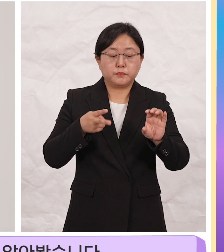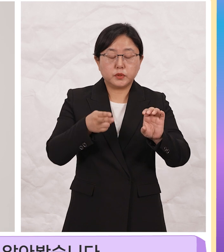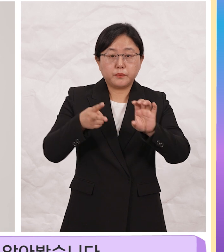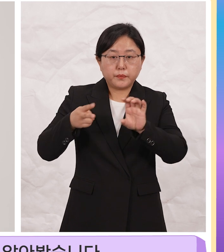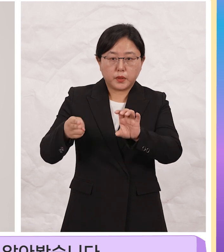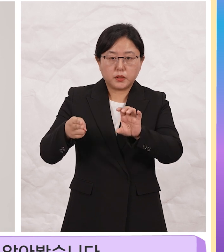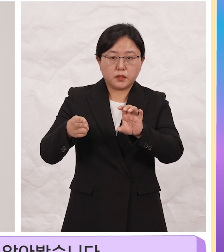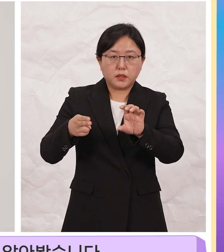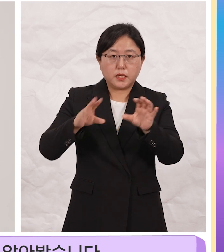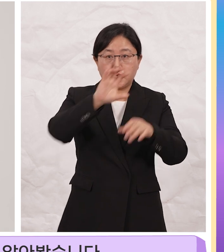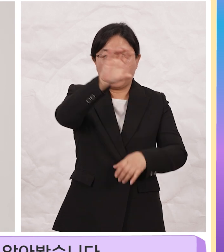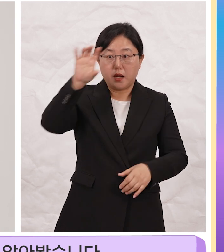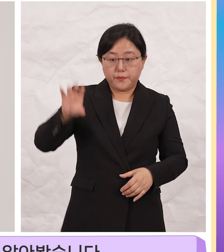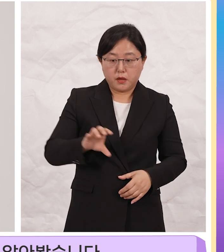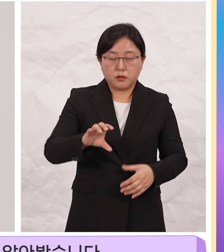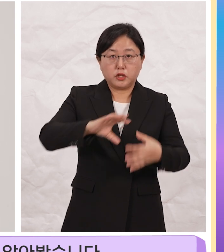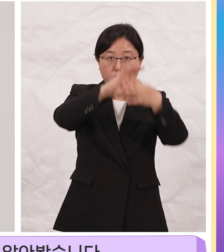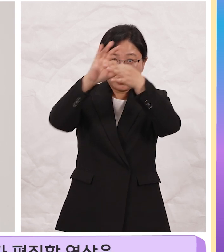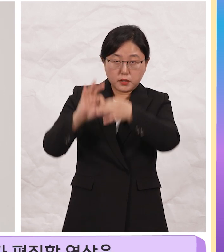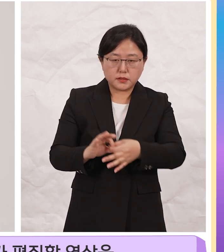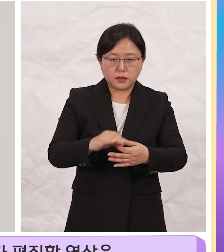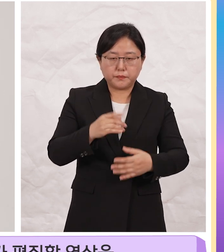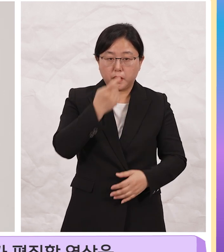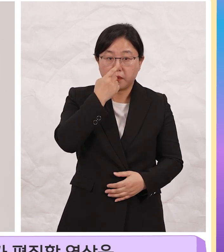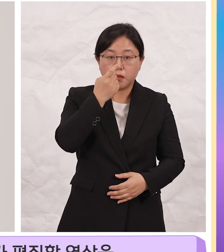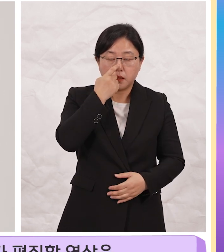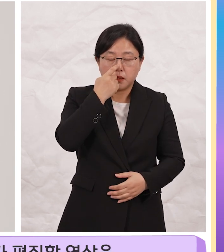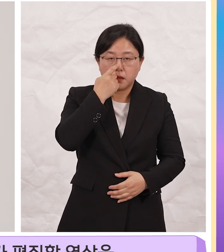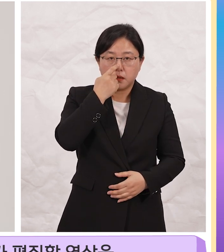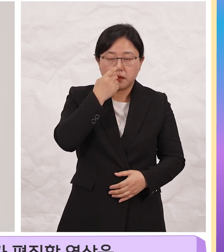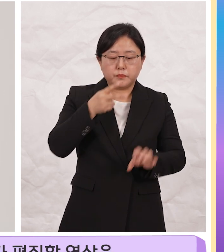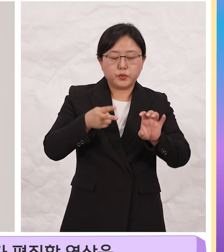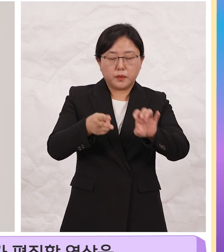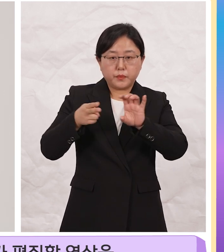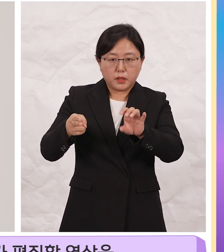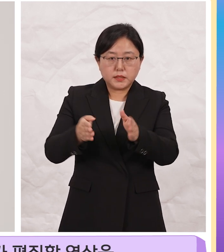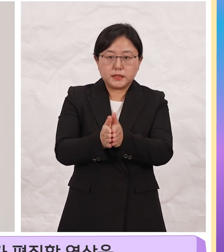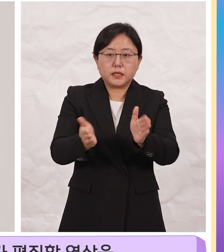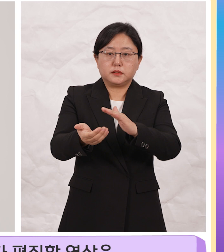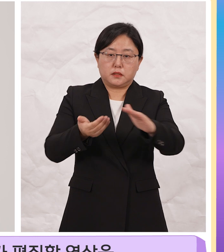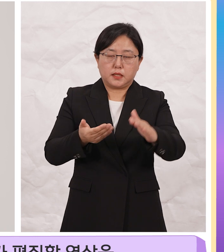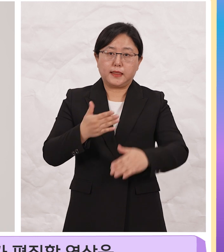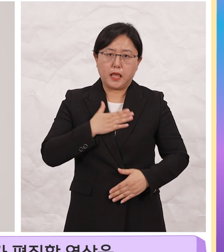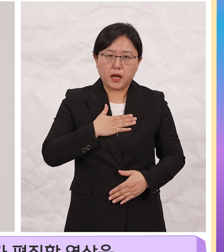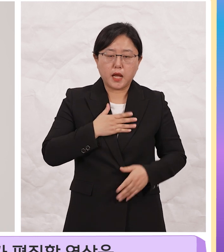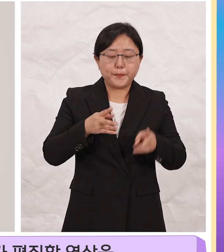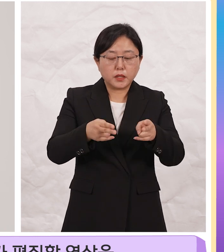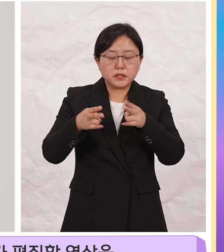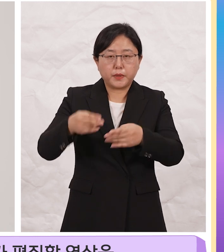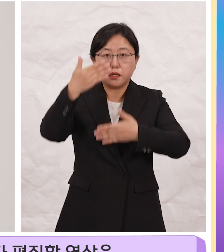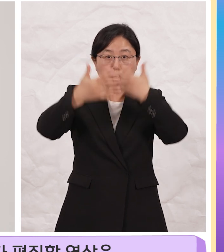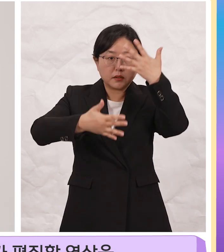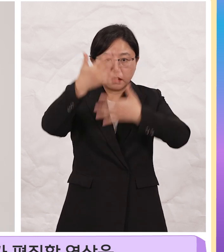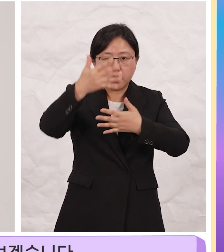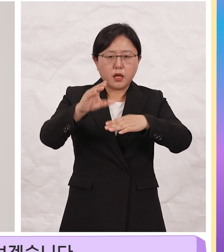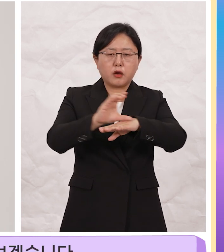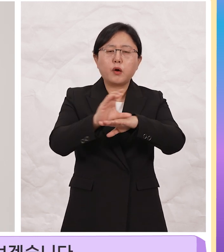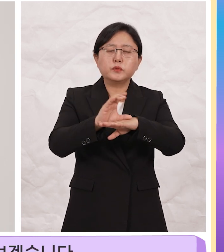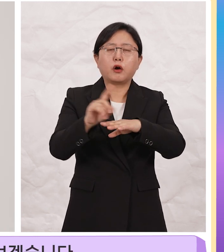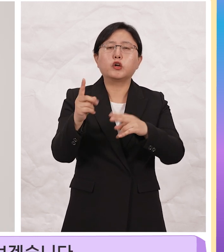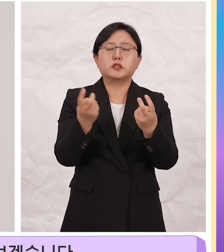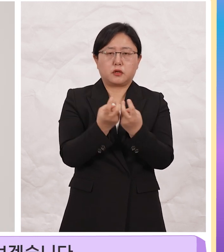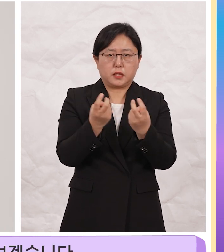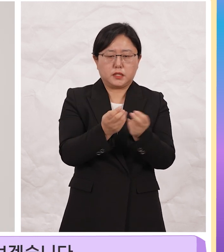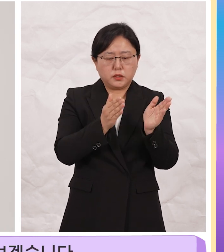지금까지 프리미어 프로 인터페이스를 알아봤습니다. 이제 프리미어 프로를 실행하기 전 내가 편집할 영상을